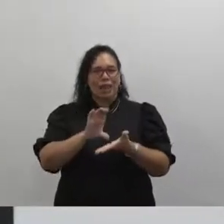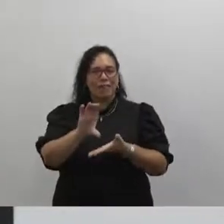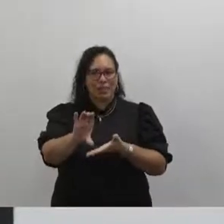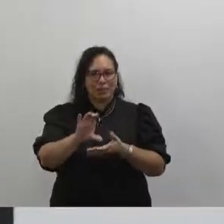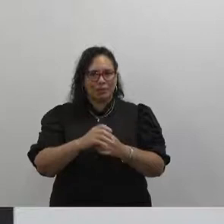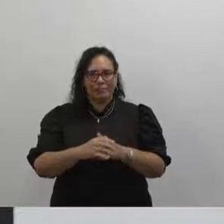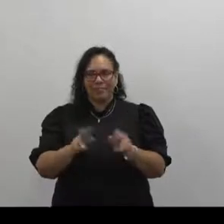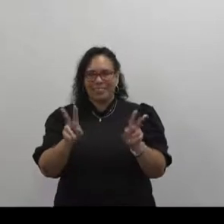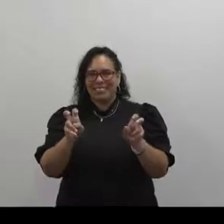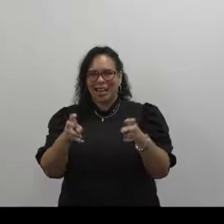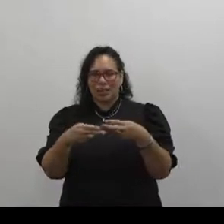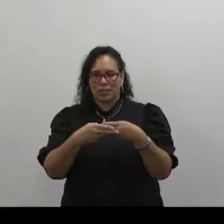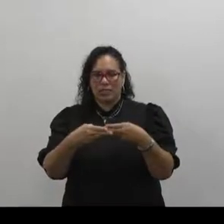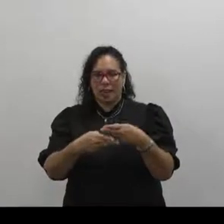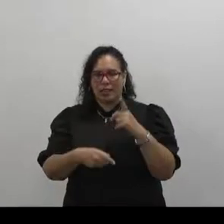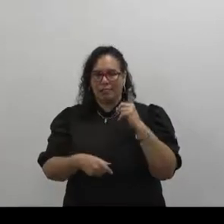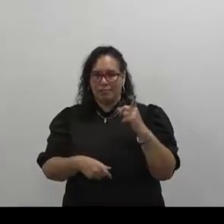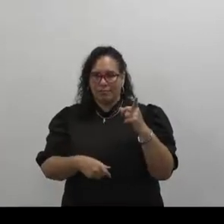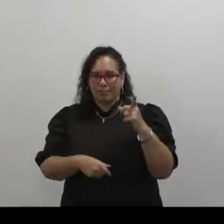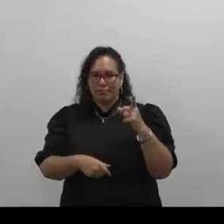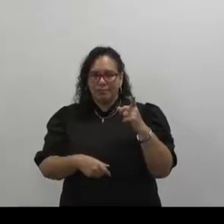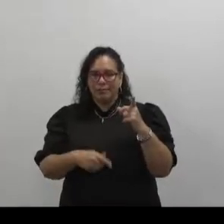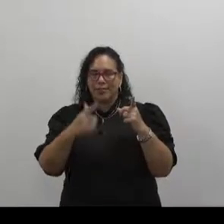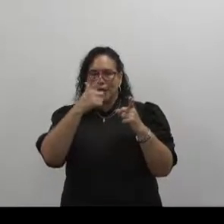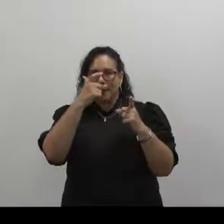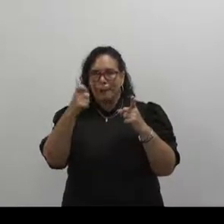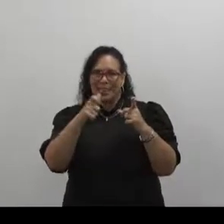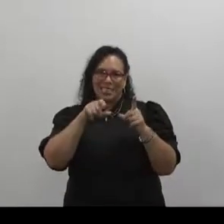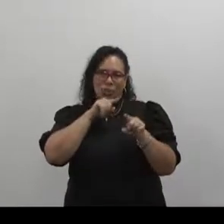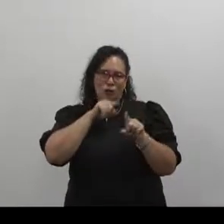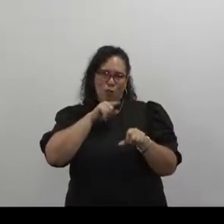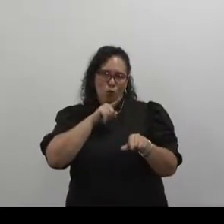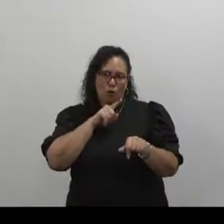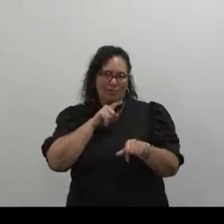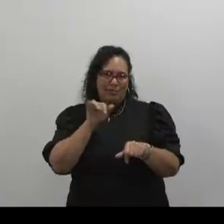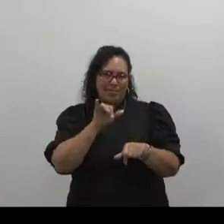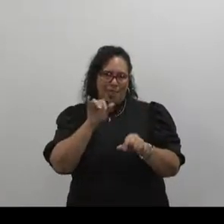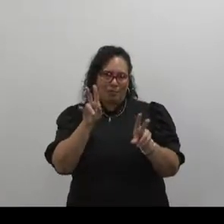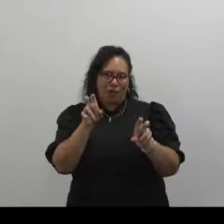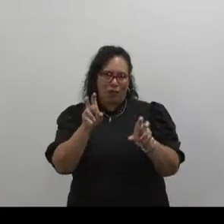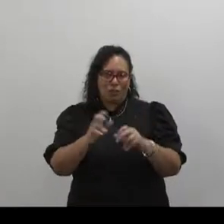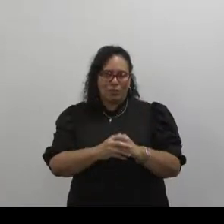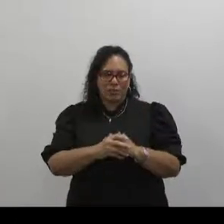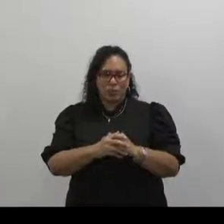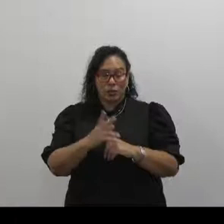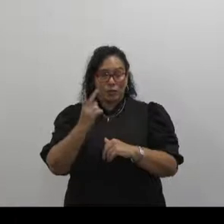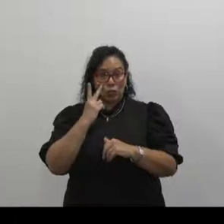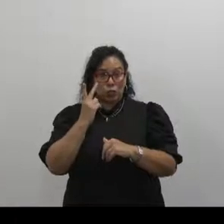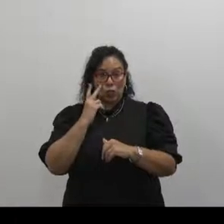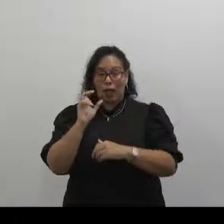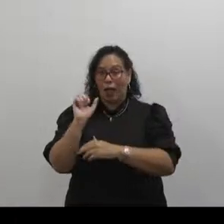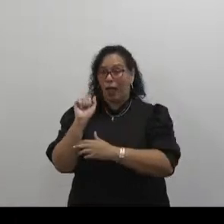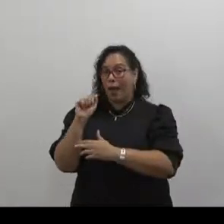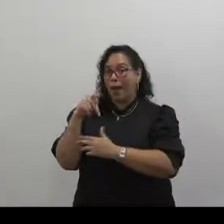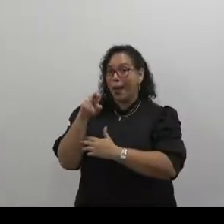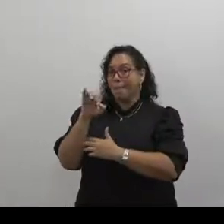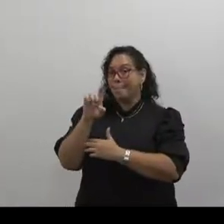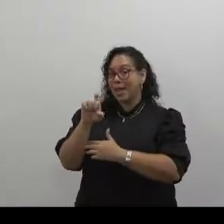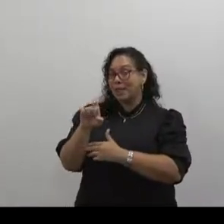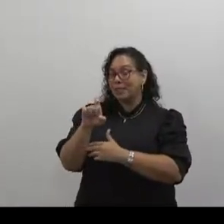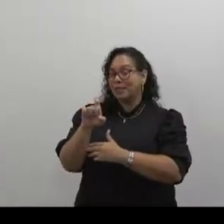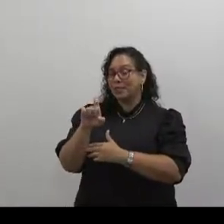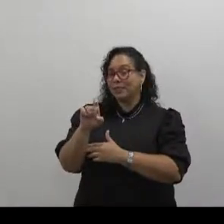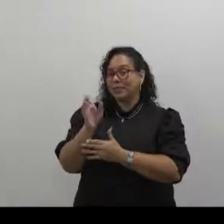pi nề ron đẹp hiệp nữa nhóm tha nên chỉ cả đã đam tôn này là đẹp hiệp khiêm đã cho môn trắng bởi này anh bạn mới khơi